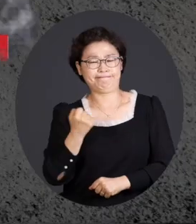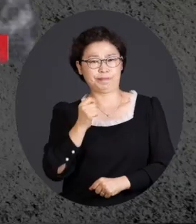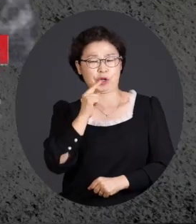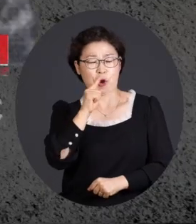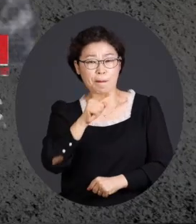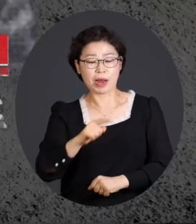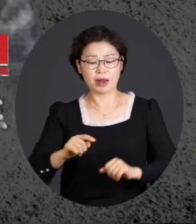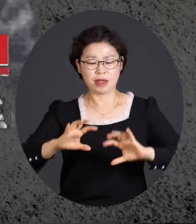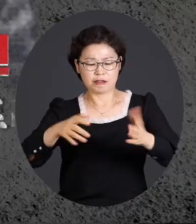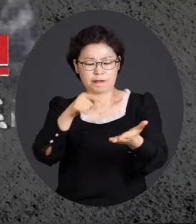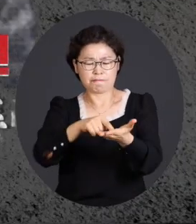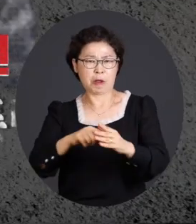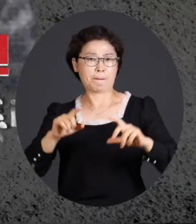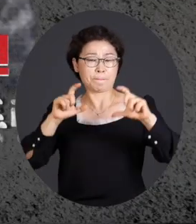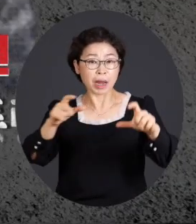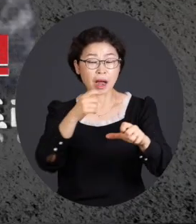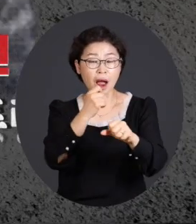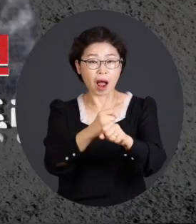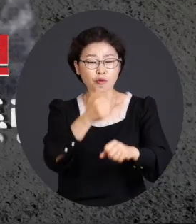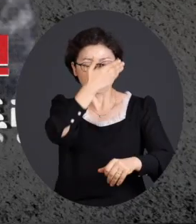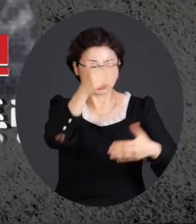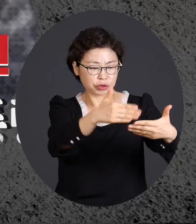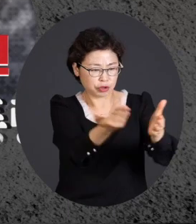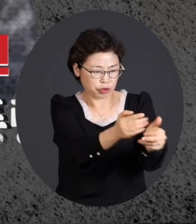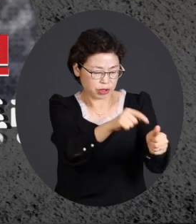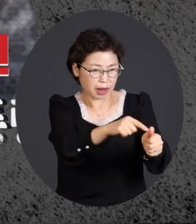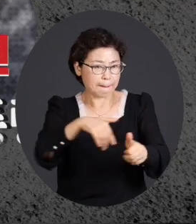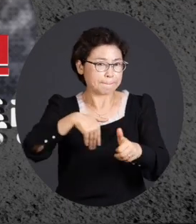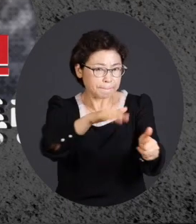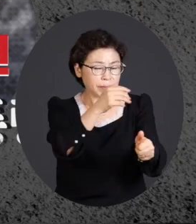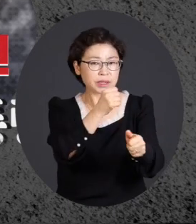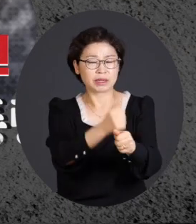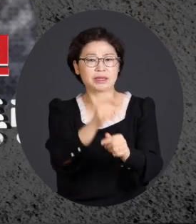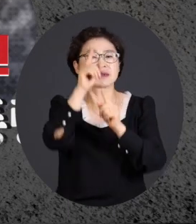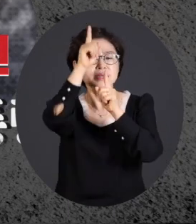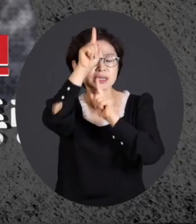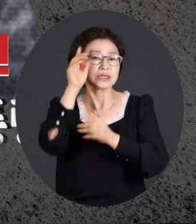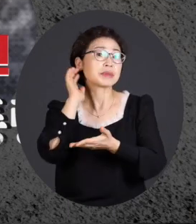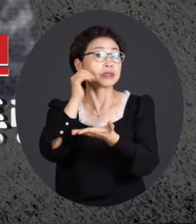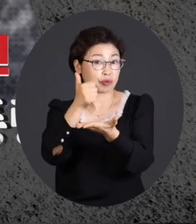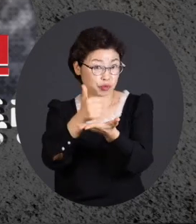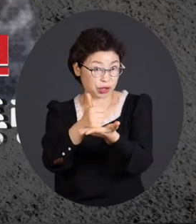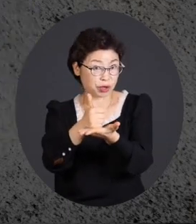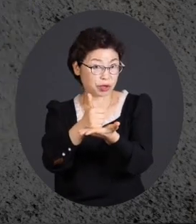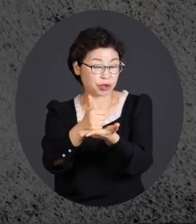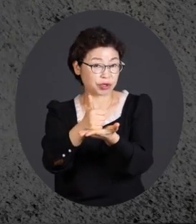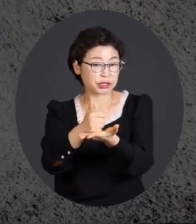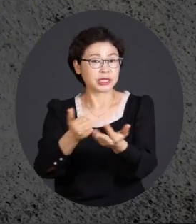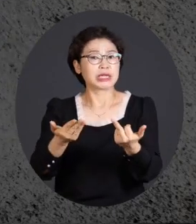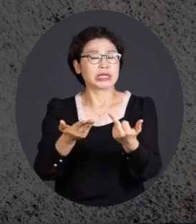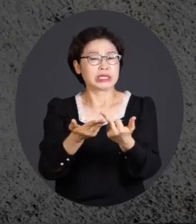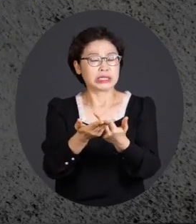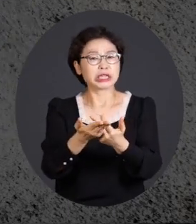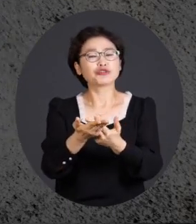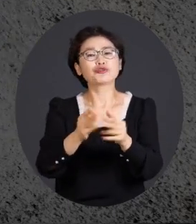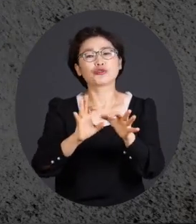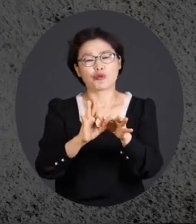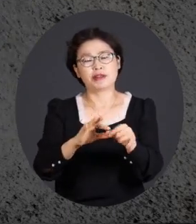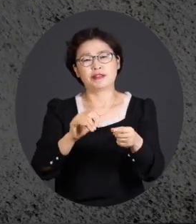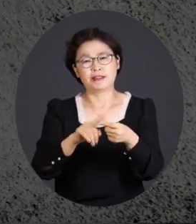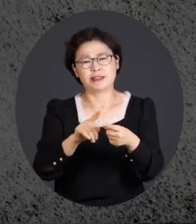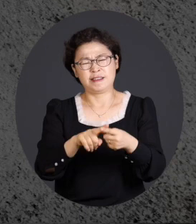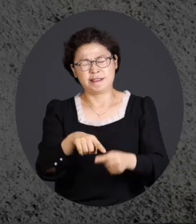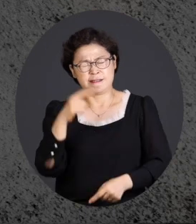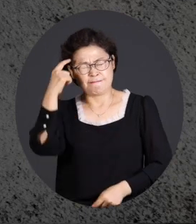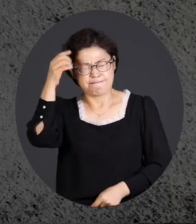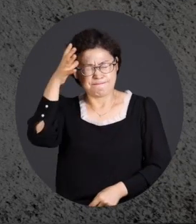이 계엄령을 선포하고 서북 청년단 파견을 독려했던 이승만 대통령은 제주도 사태 등을